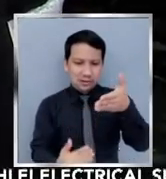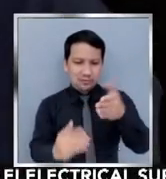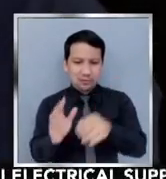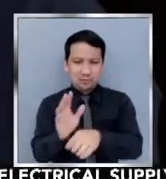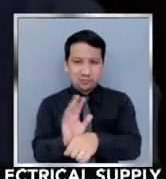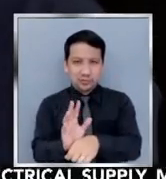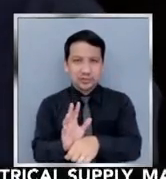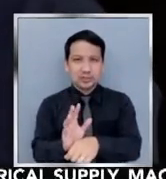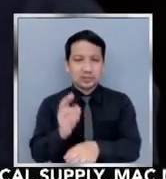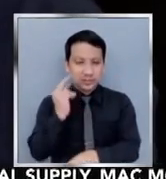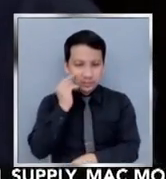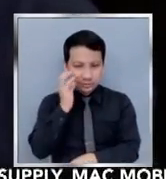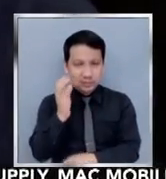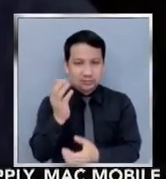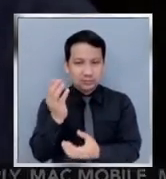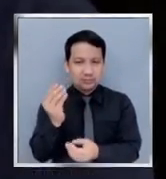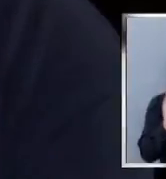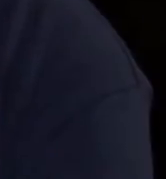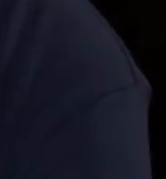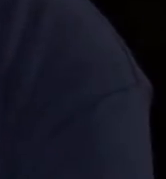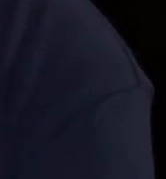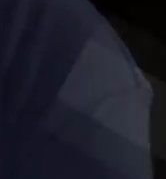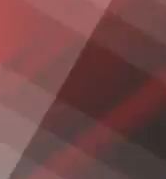Canlas, updated sa Showbiz Happenings.